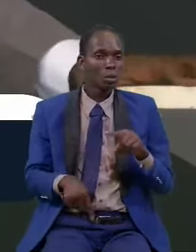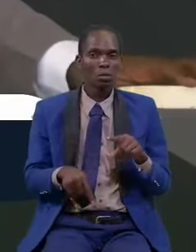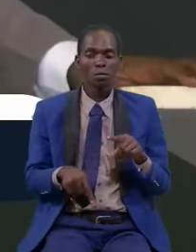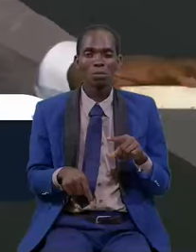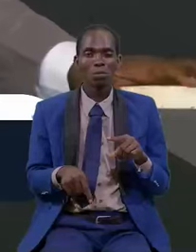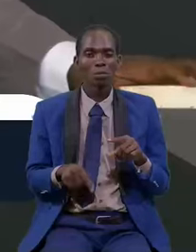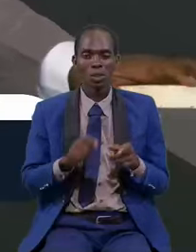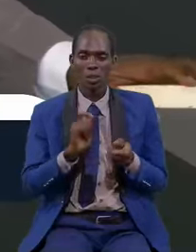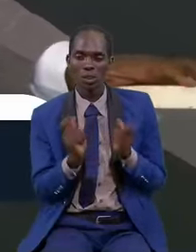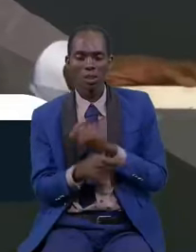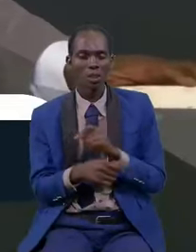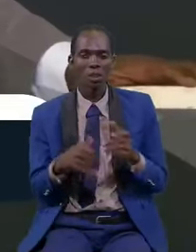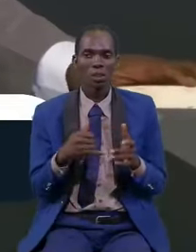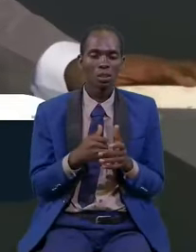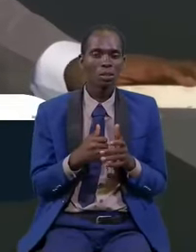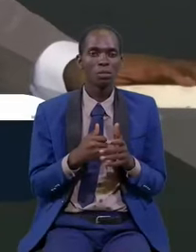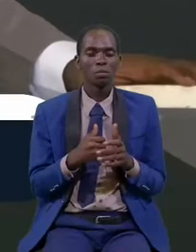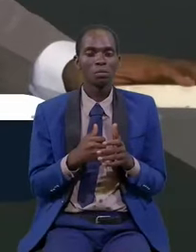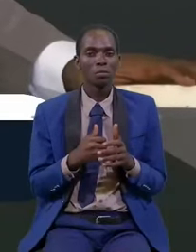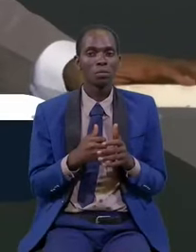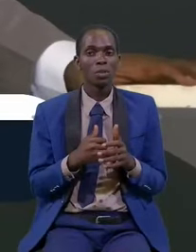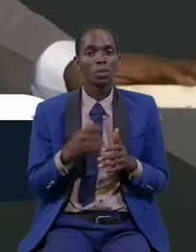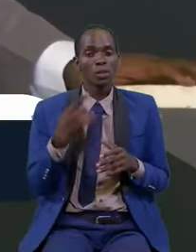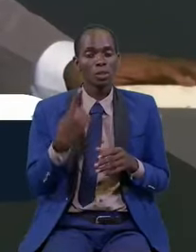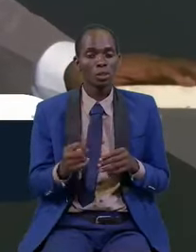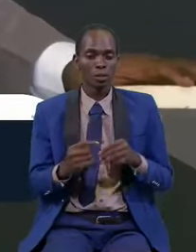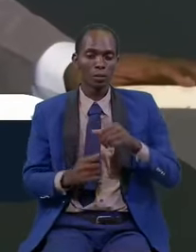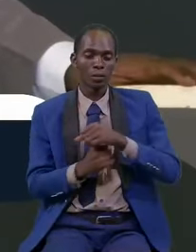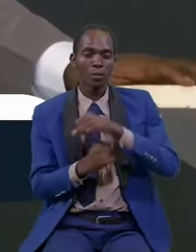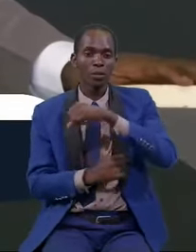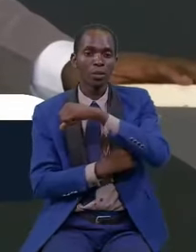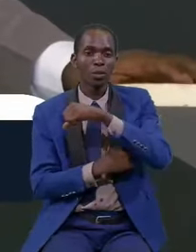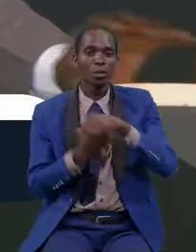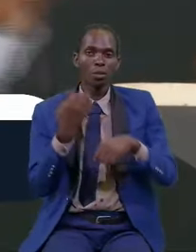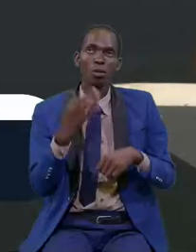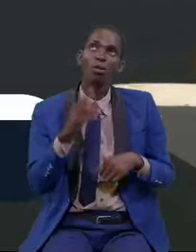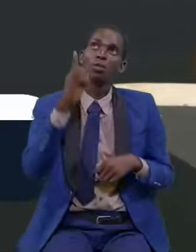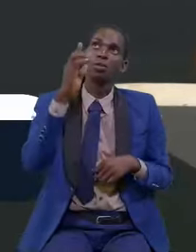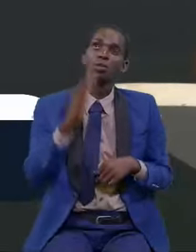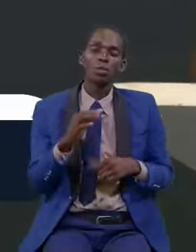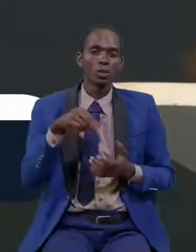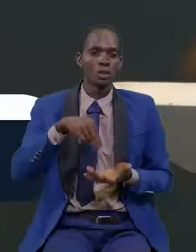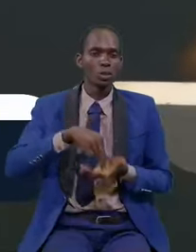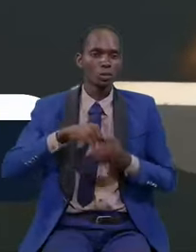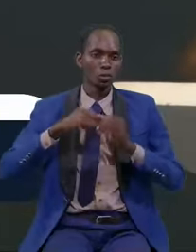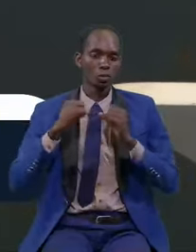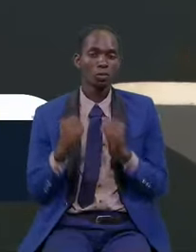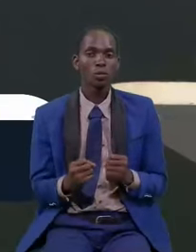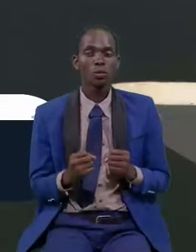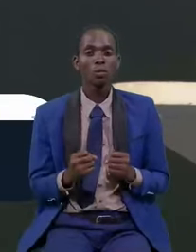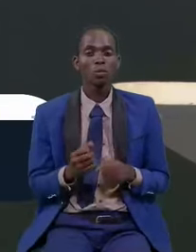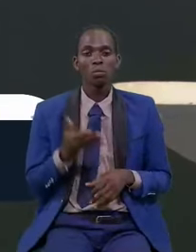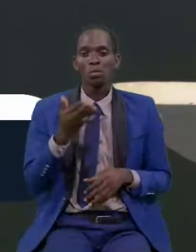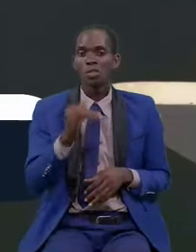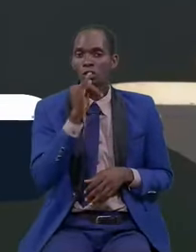Vous ne pouvez pas l'éditer, vous ne pouvez pas le modifier. Le fondement, le solide fondement de Dieu reste debout. Il